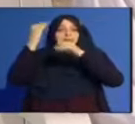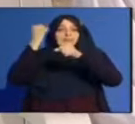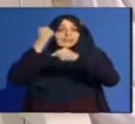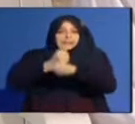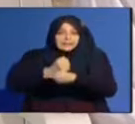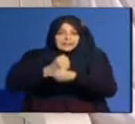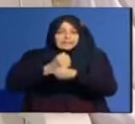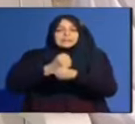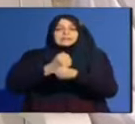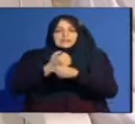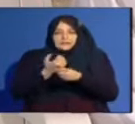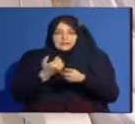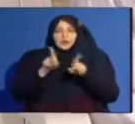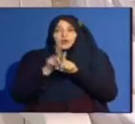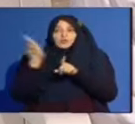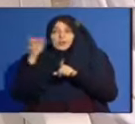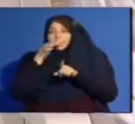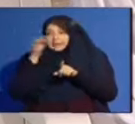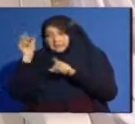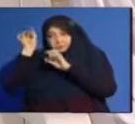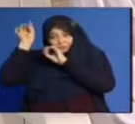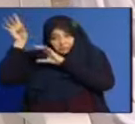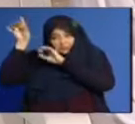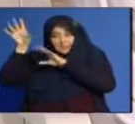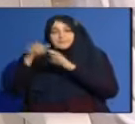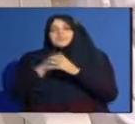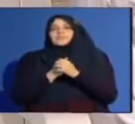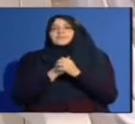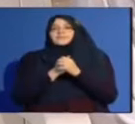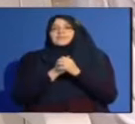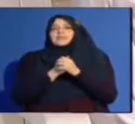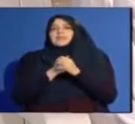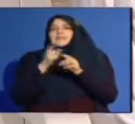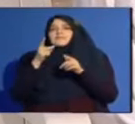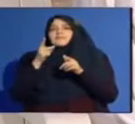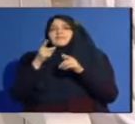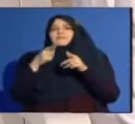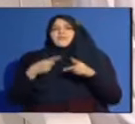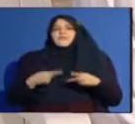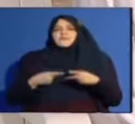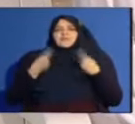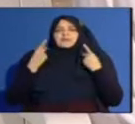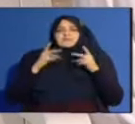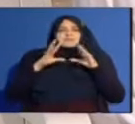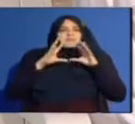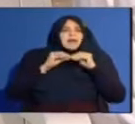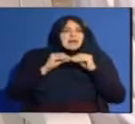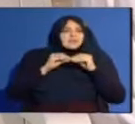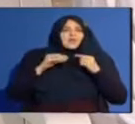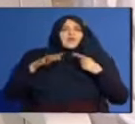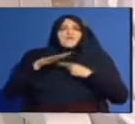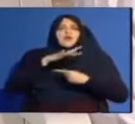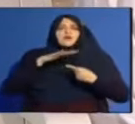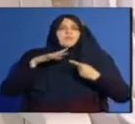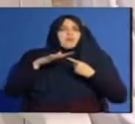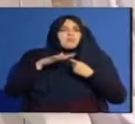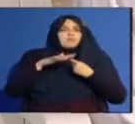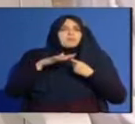نجاة وأحسنتي بارك الله فيك تعيش في منطقة وفي